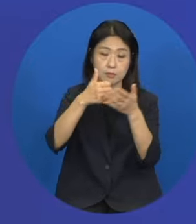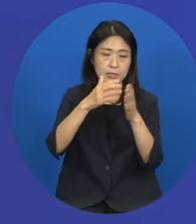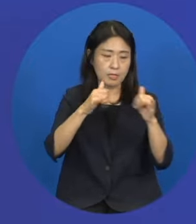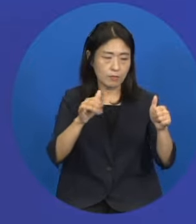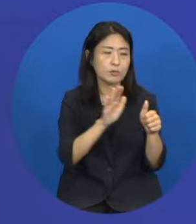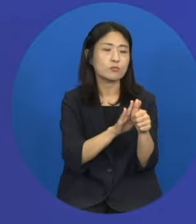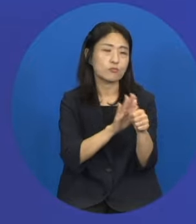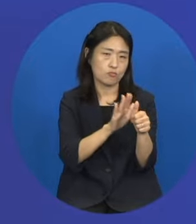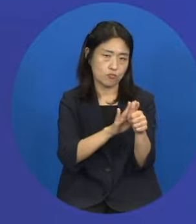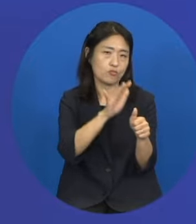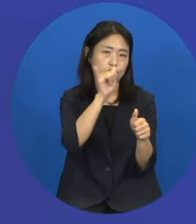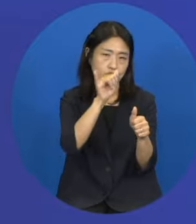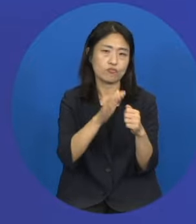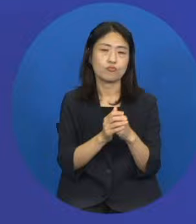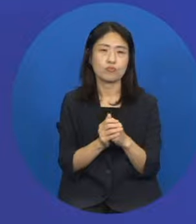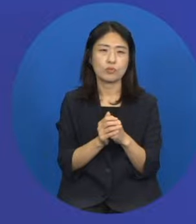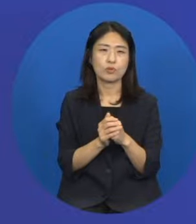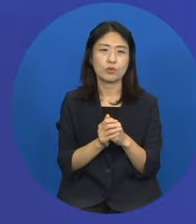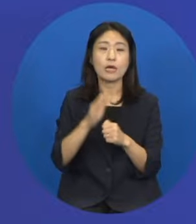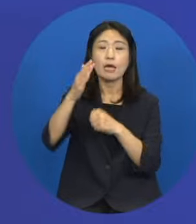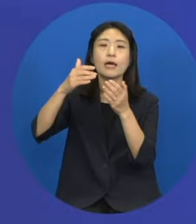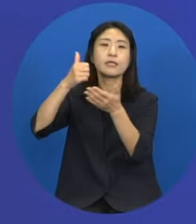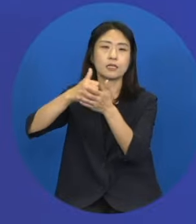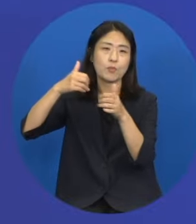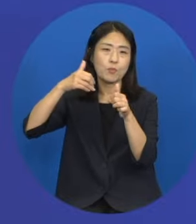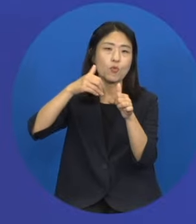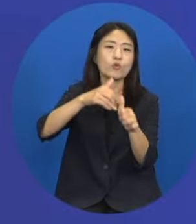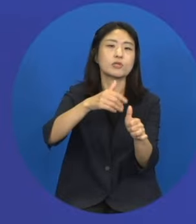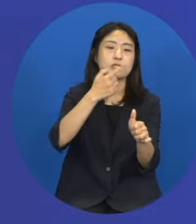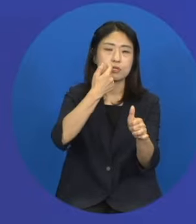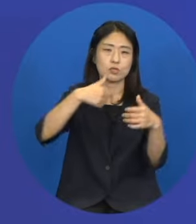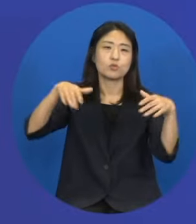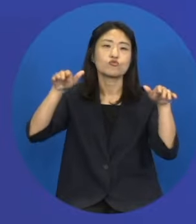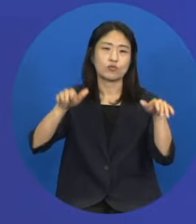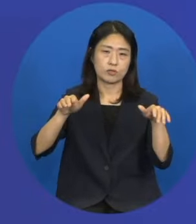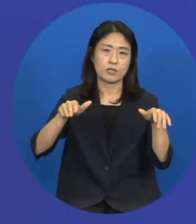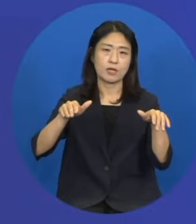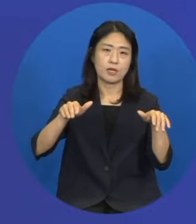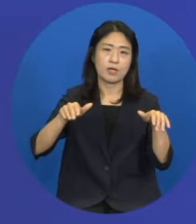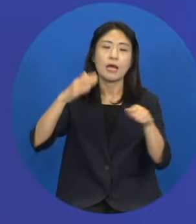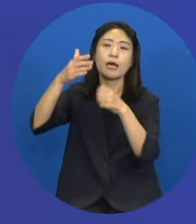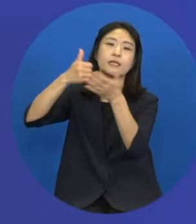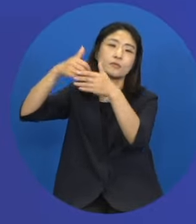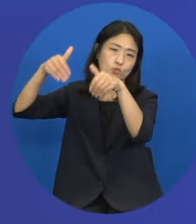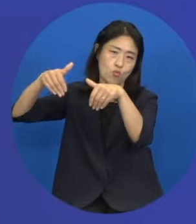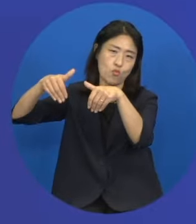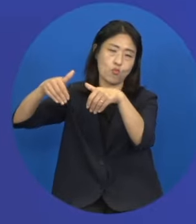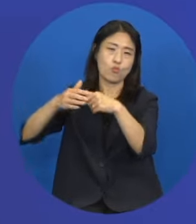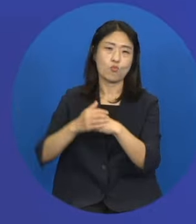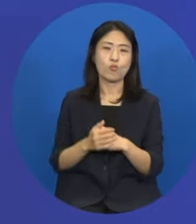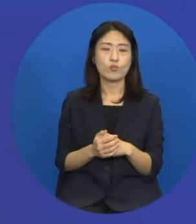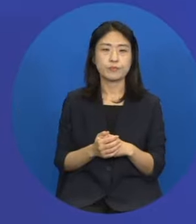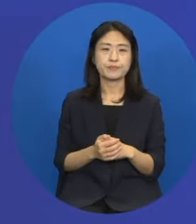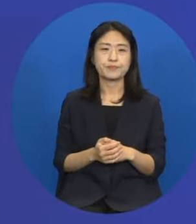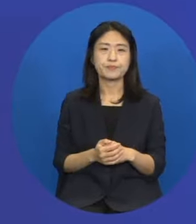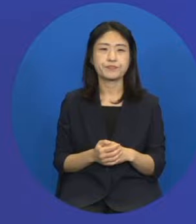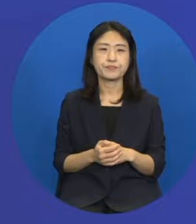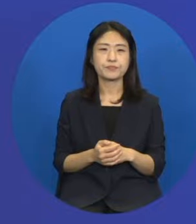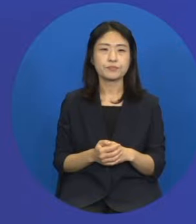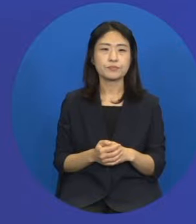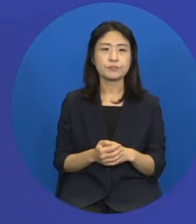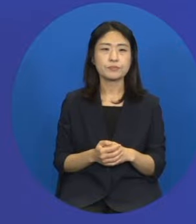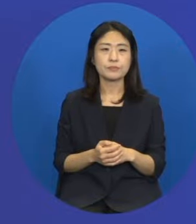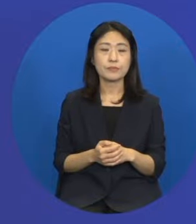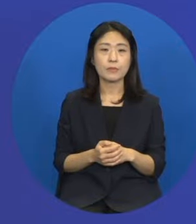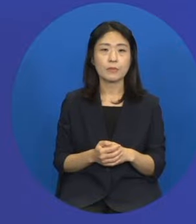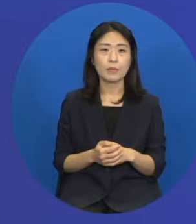있죠. 천사는 그의 부르시는 종이라고, 바람처럼. 어찌됐든 천사 아니겠냐라고 했는데 실제로